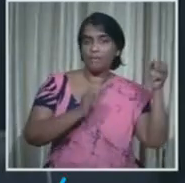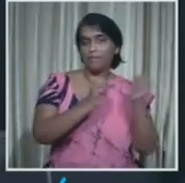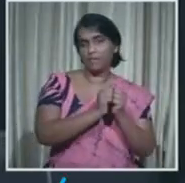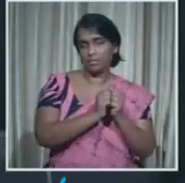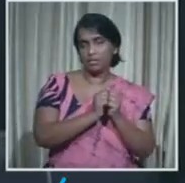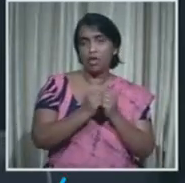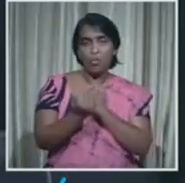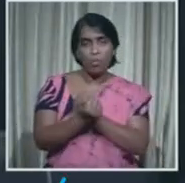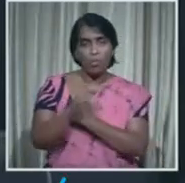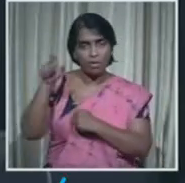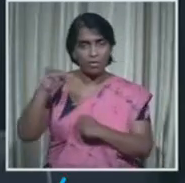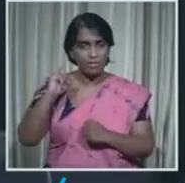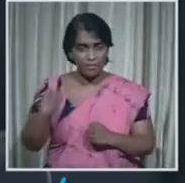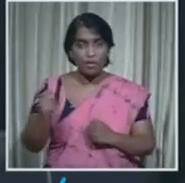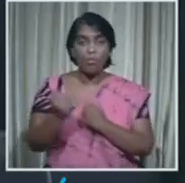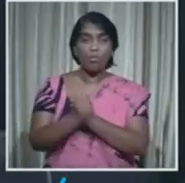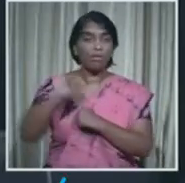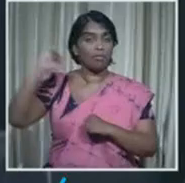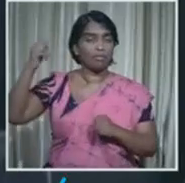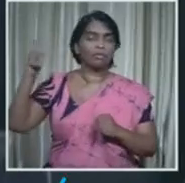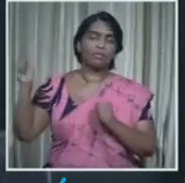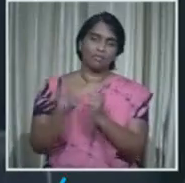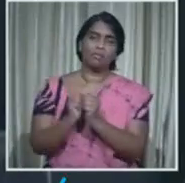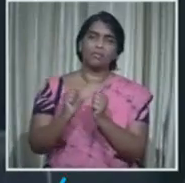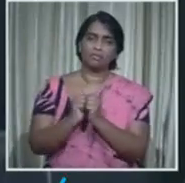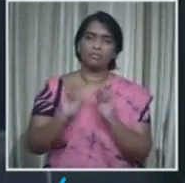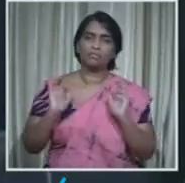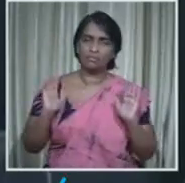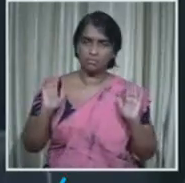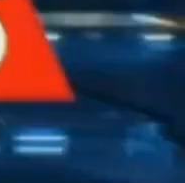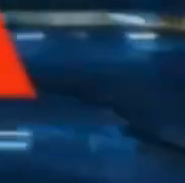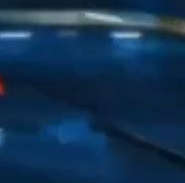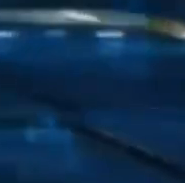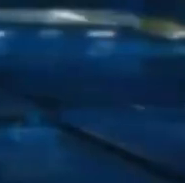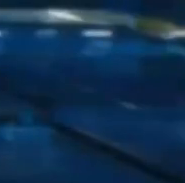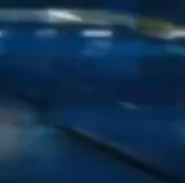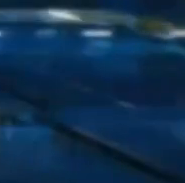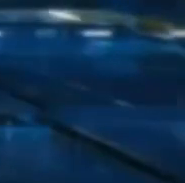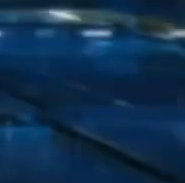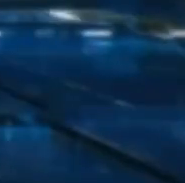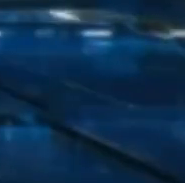පොලිස් නිලධාරියා වැඩි නම් පොලිස්පති අනිවාර්යෙන් ක්‍රියා කරන්න ඕනේ.